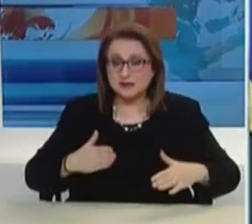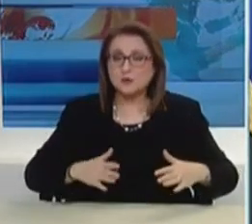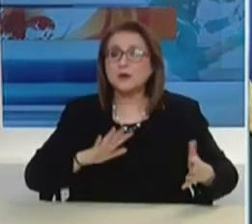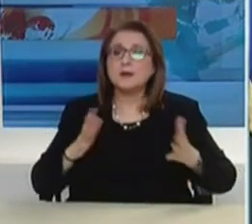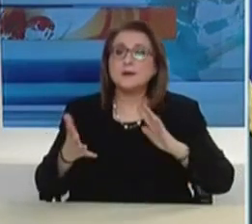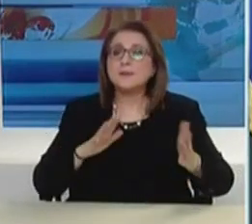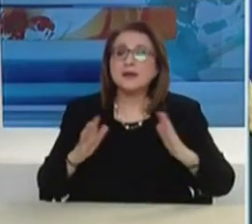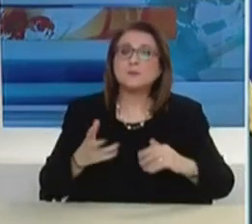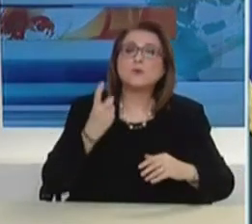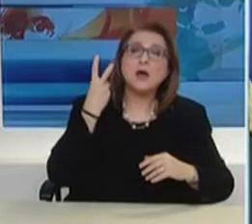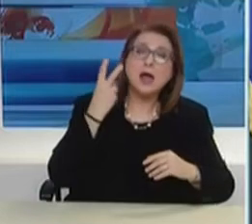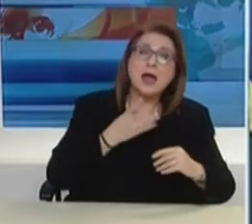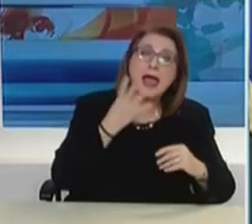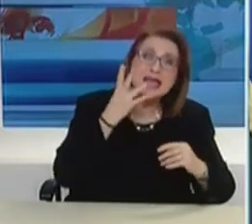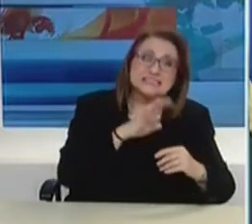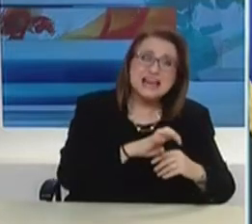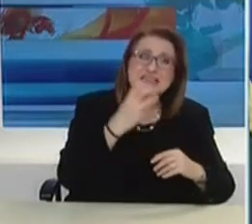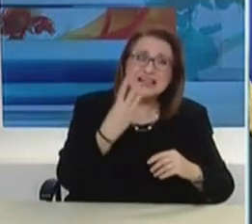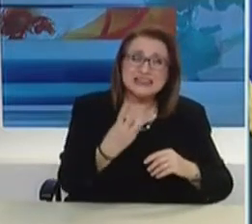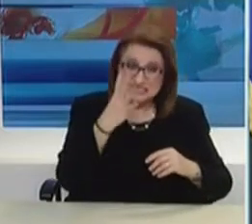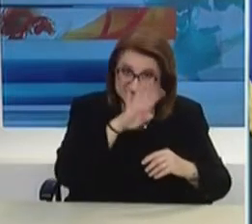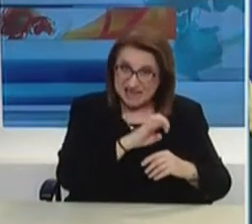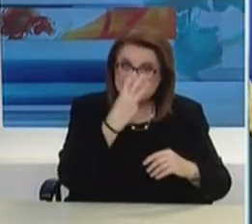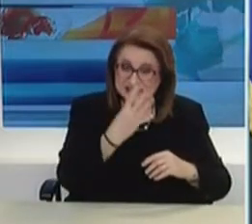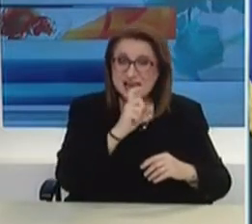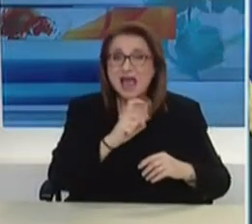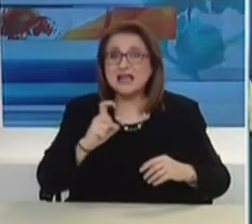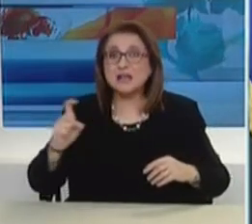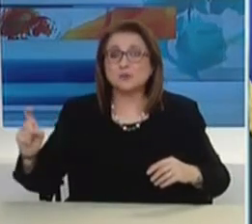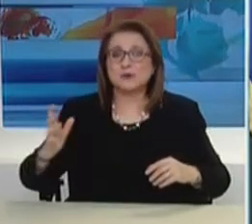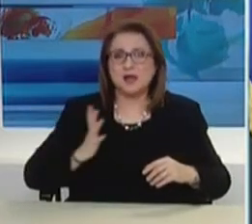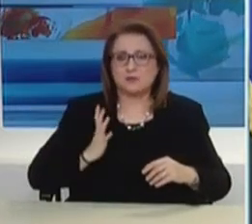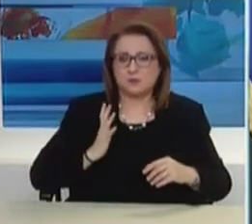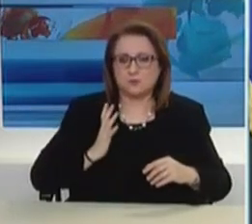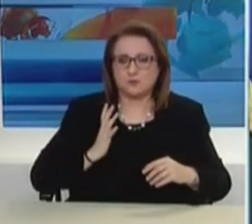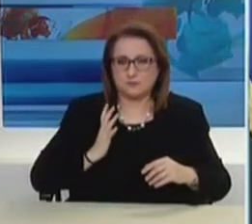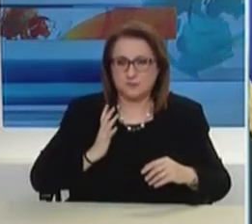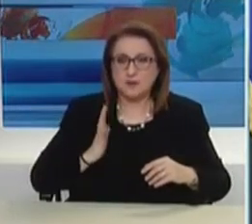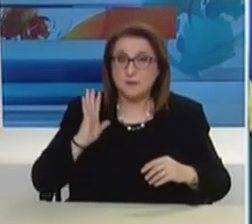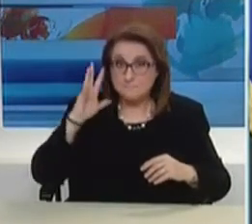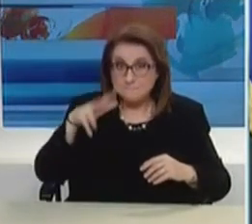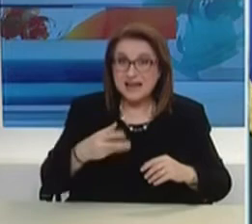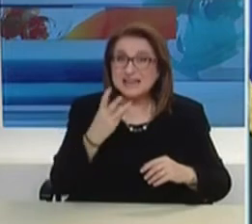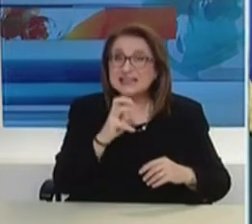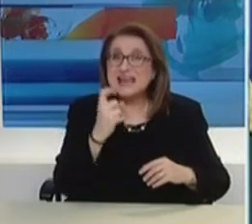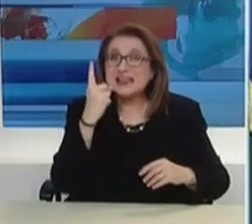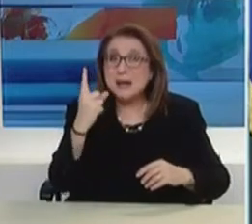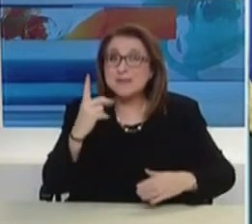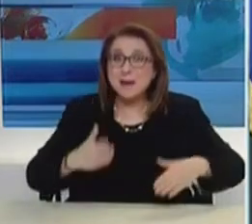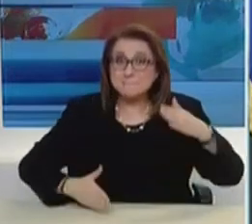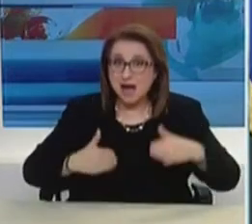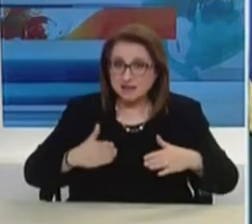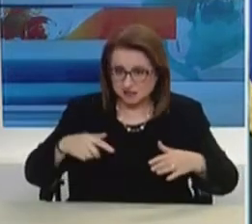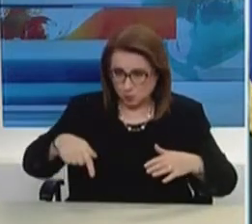ανθρώπων. Τα δε μέτρα εκτιμάται πως έχουν αποτρέψει μέχρι τις 31 Μαρτίου